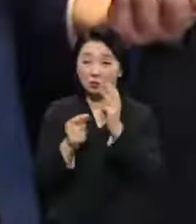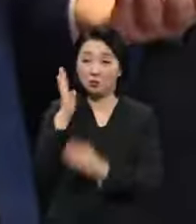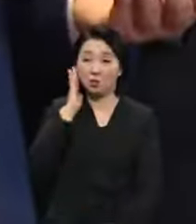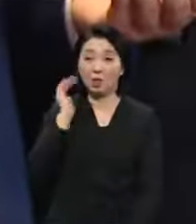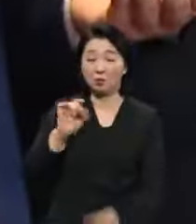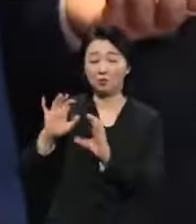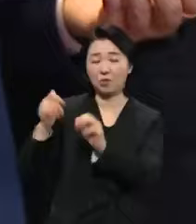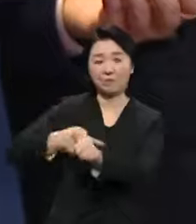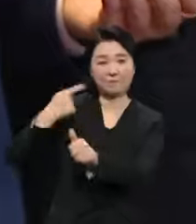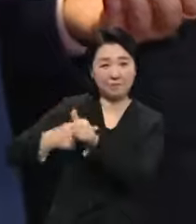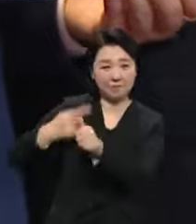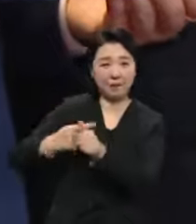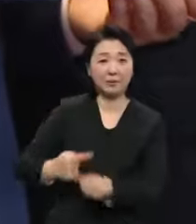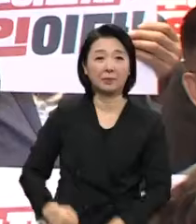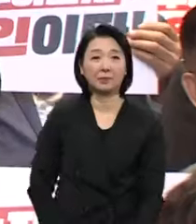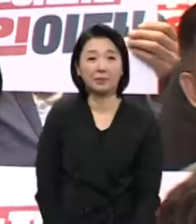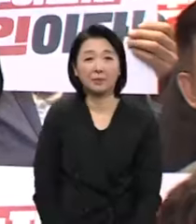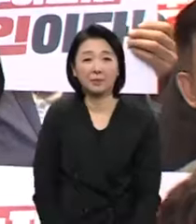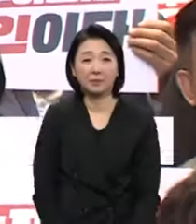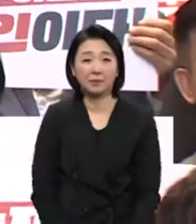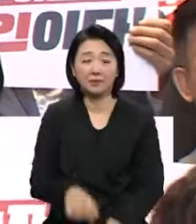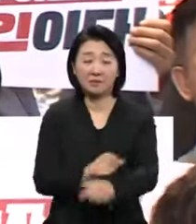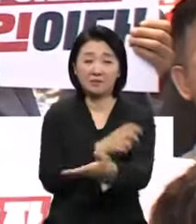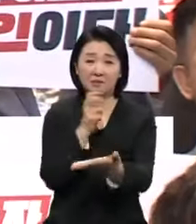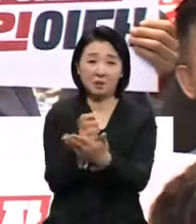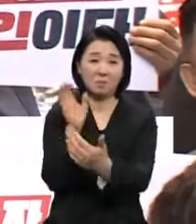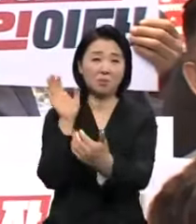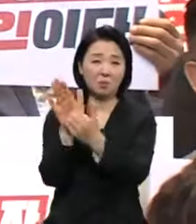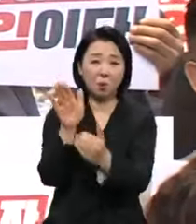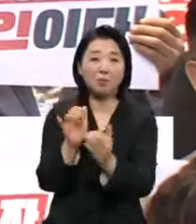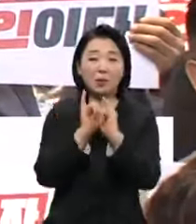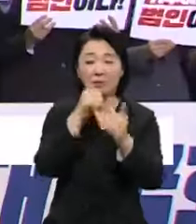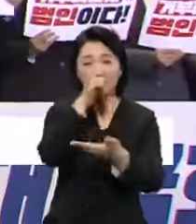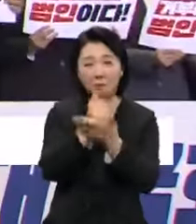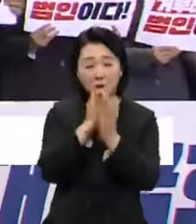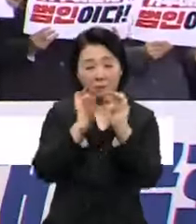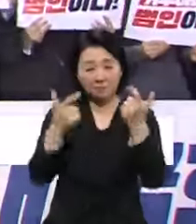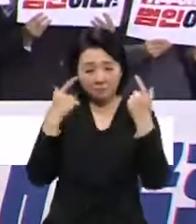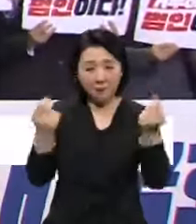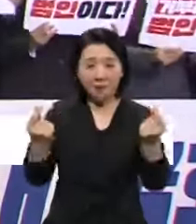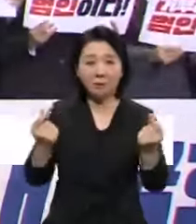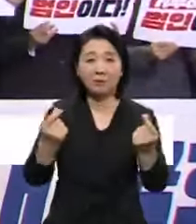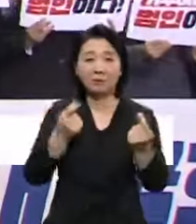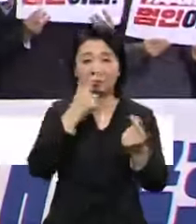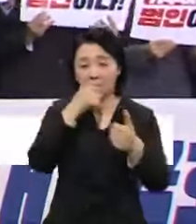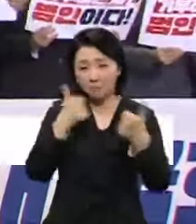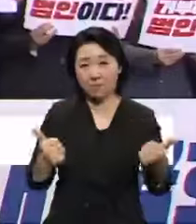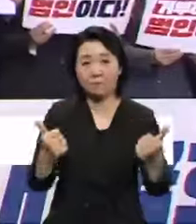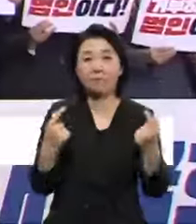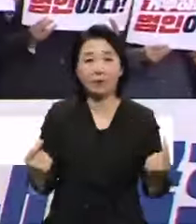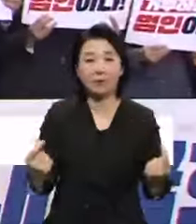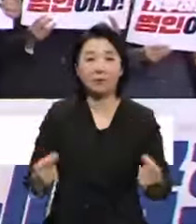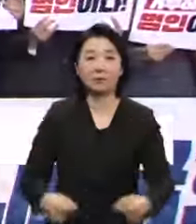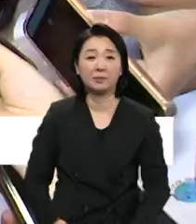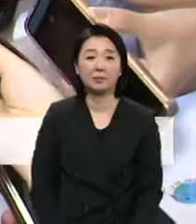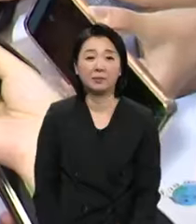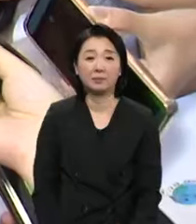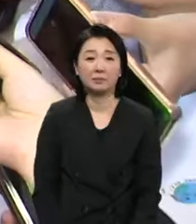강하게 규탄했습니다. 특검을 거부한 자가 범인이다. 범인이다. 범인이다.